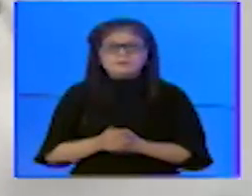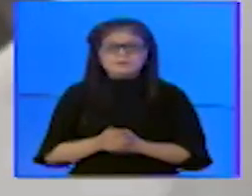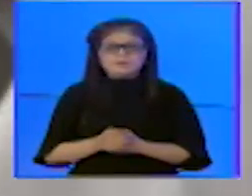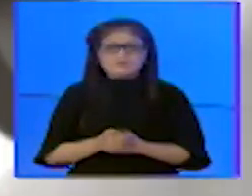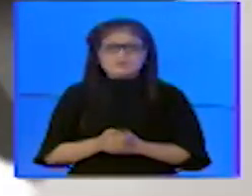hai